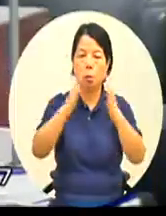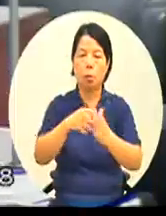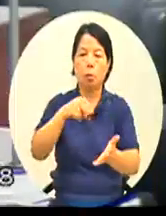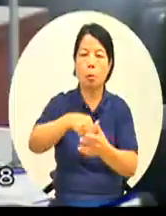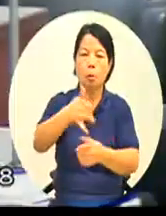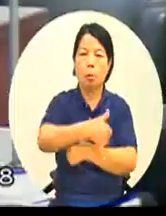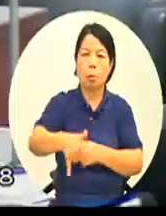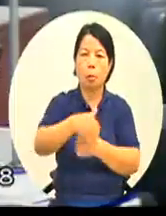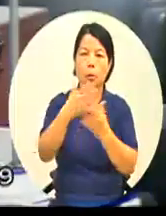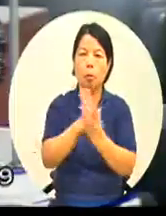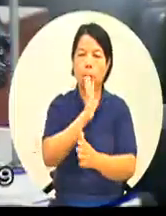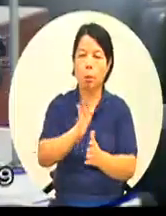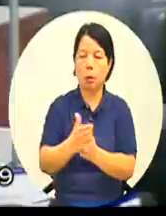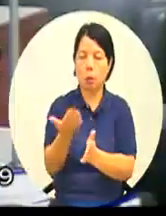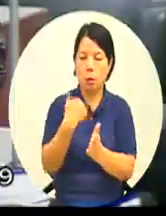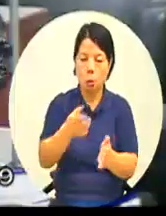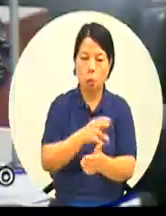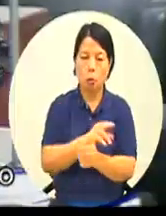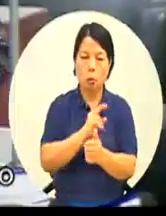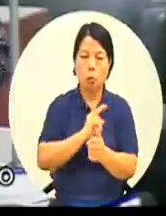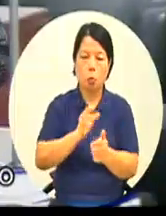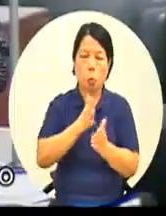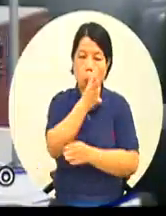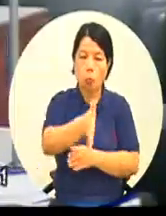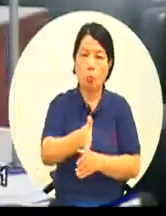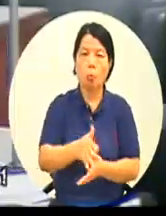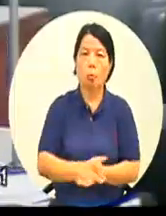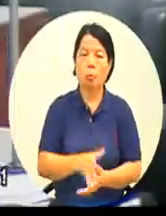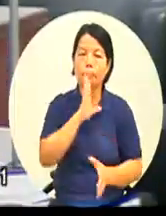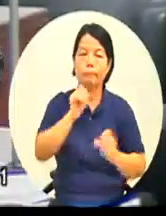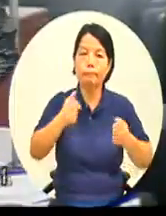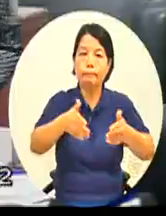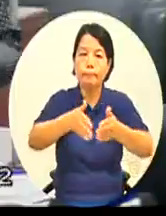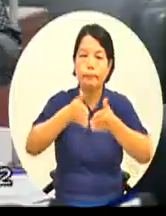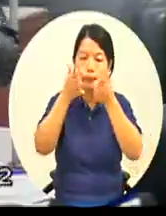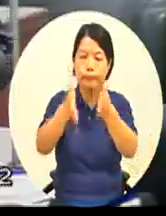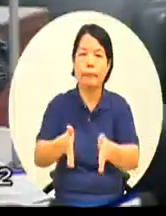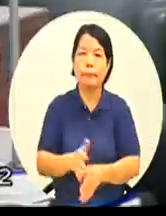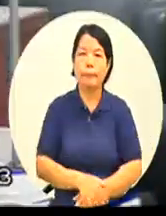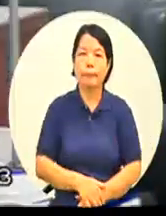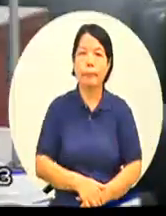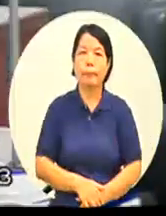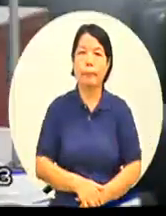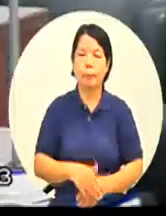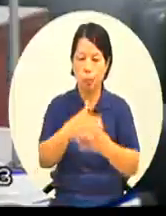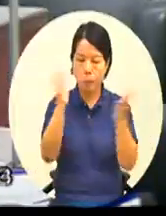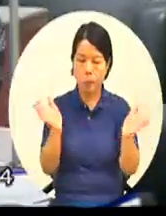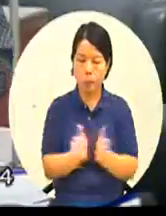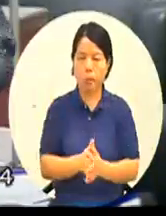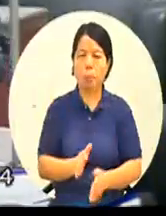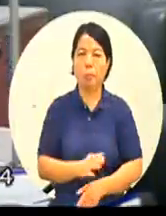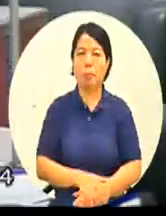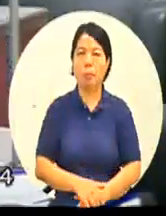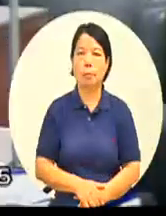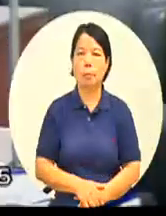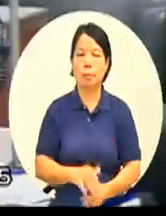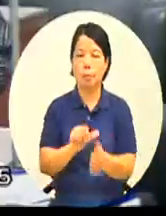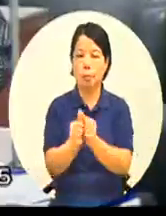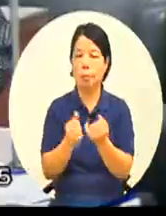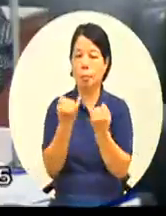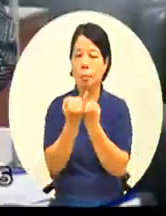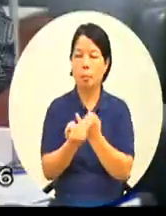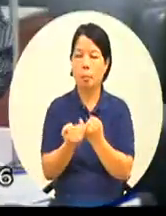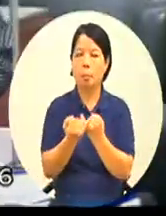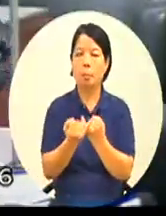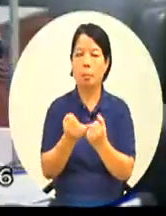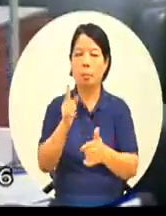那当时曾经要求他询问他是否针对我们所有高雄市同志身份